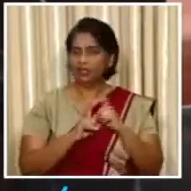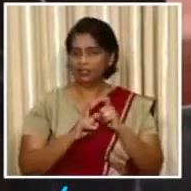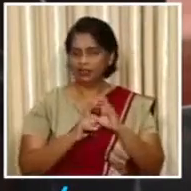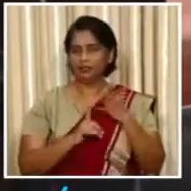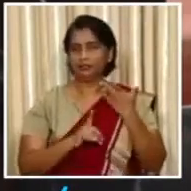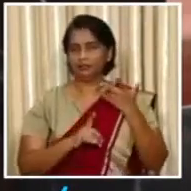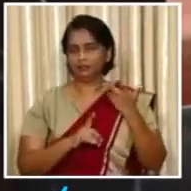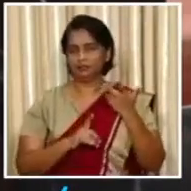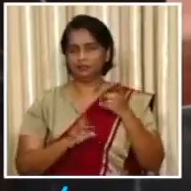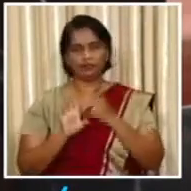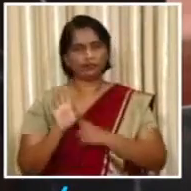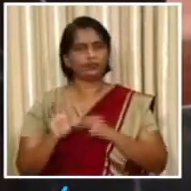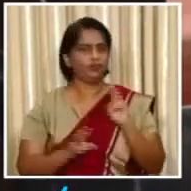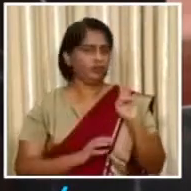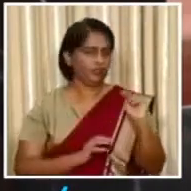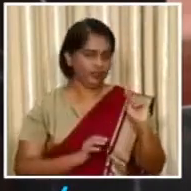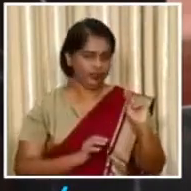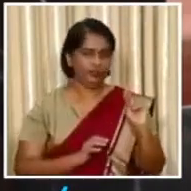20 வயது